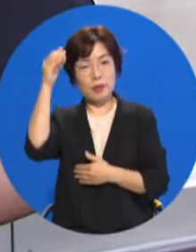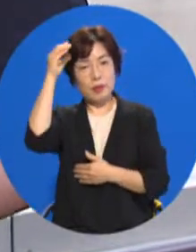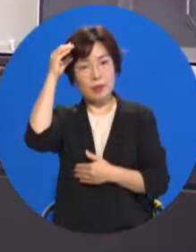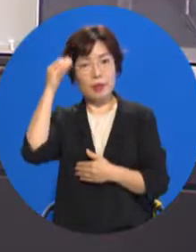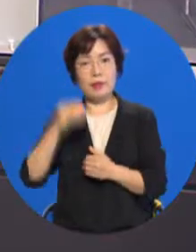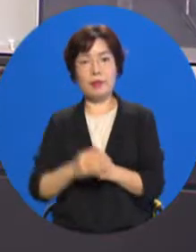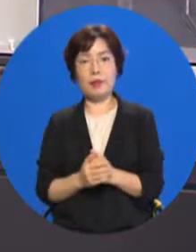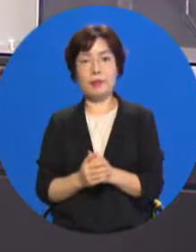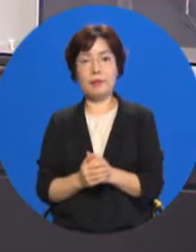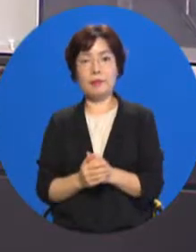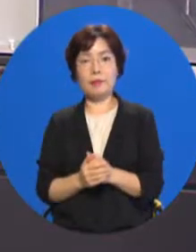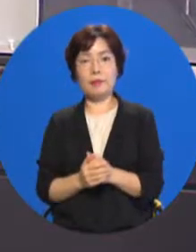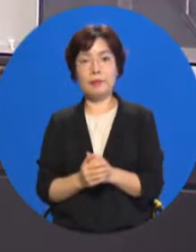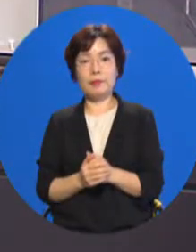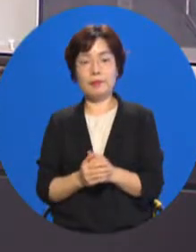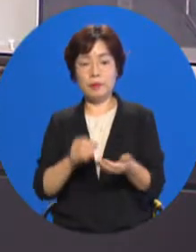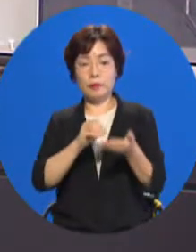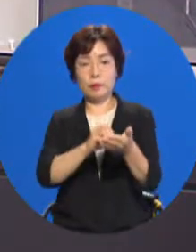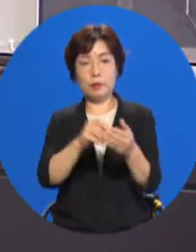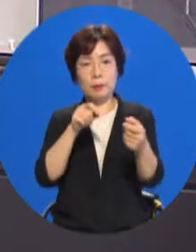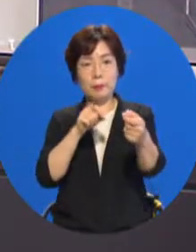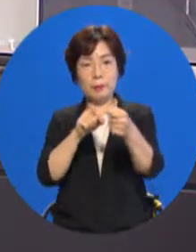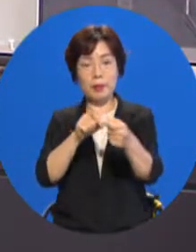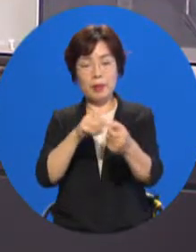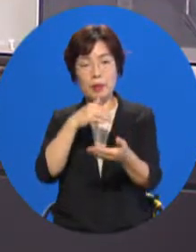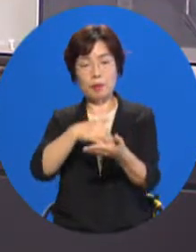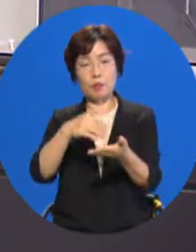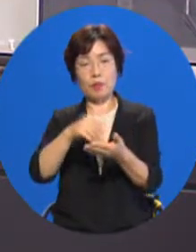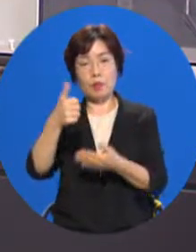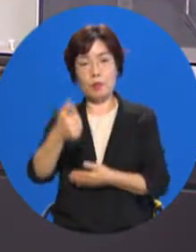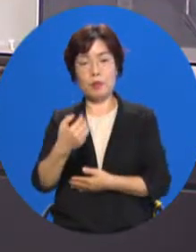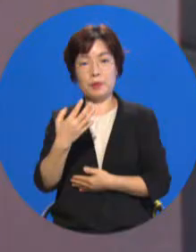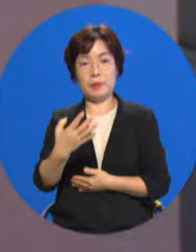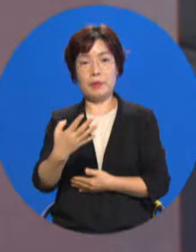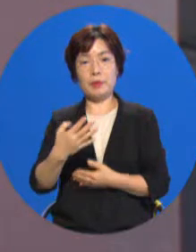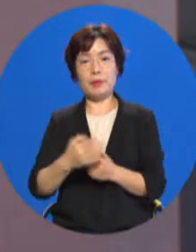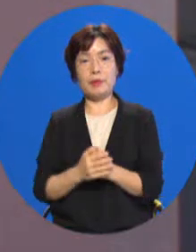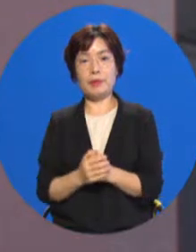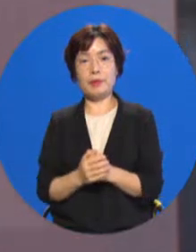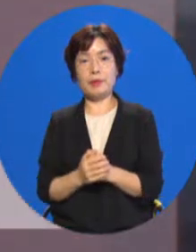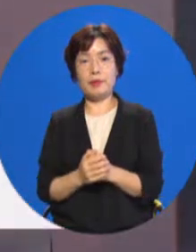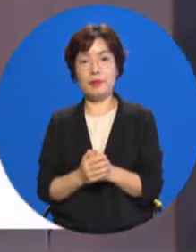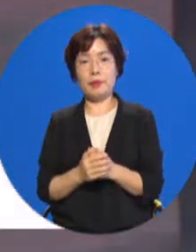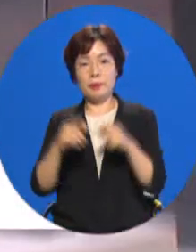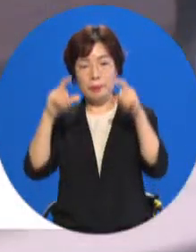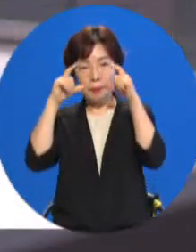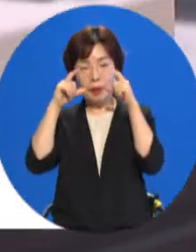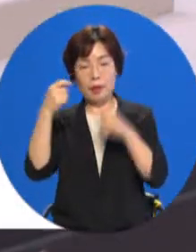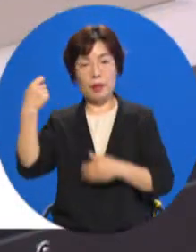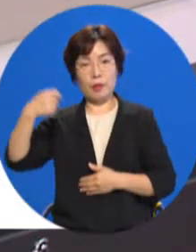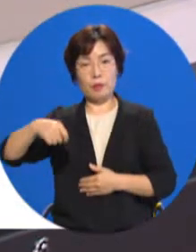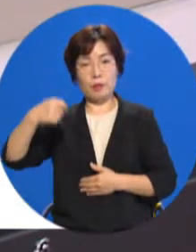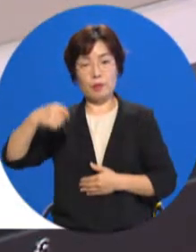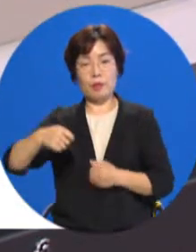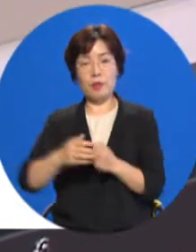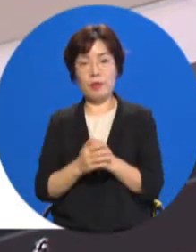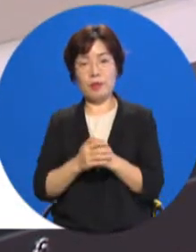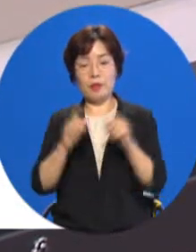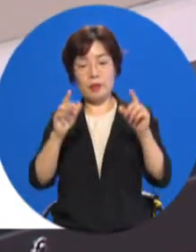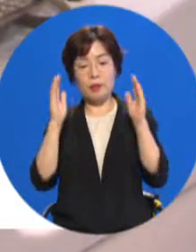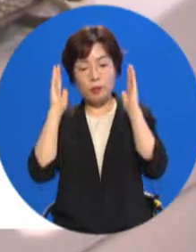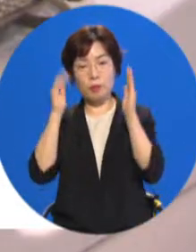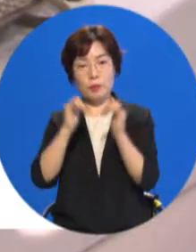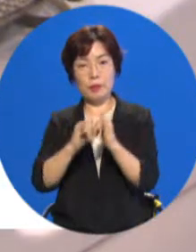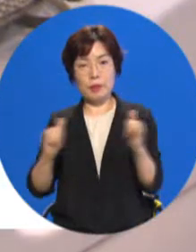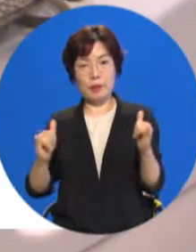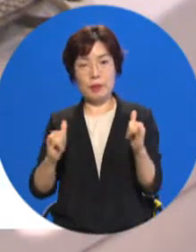기대됩니다. 등록을 앞둔 선생의 유물은 모두 50억 점. 안경과 합죽선 등 당시 선비들의